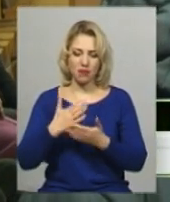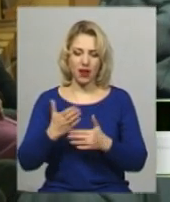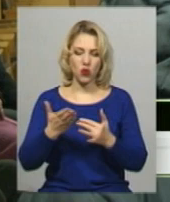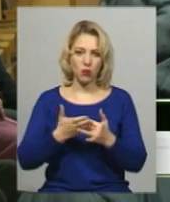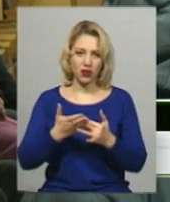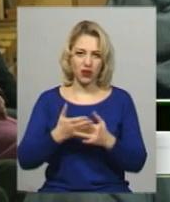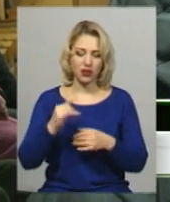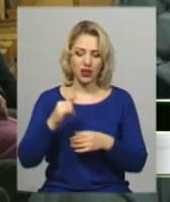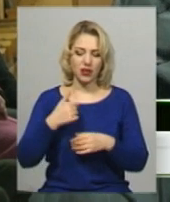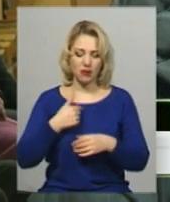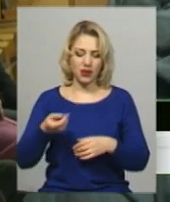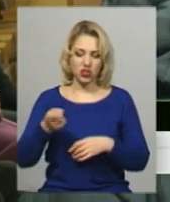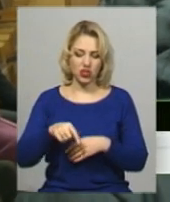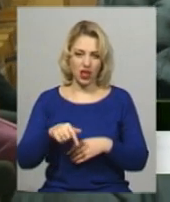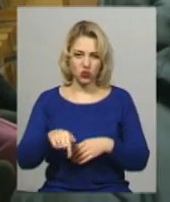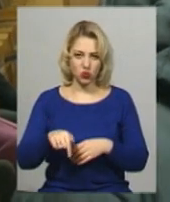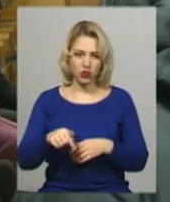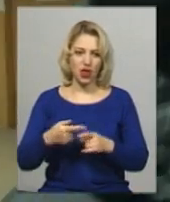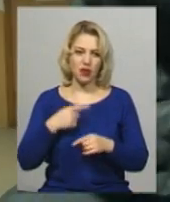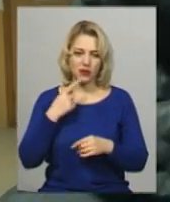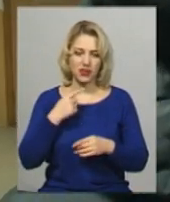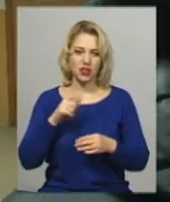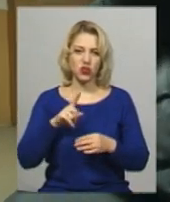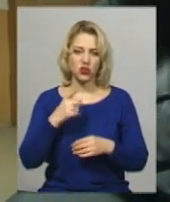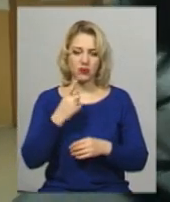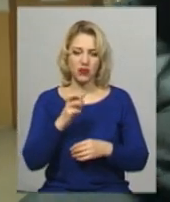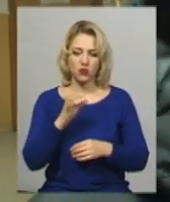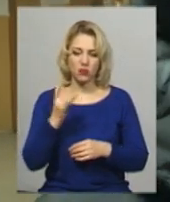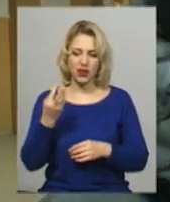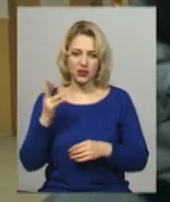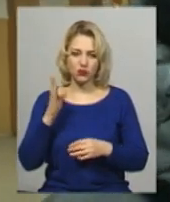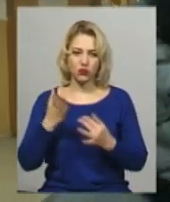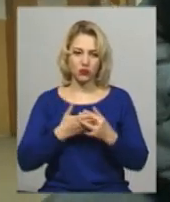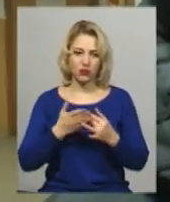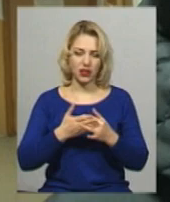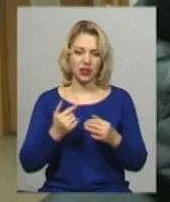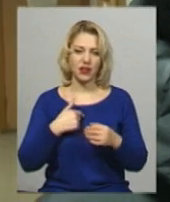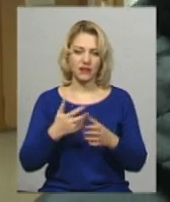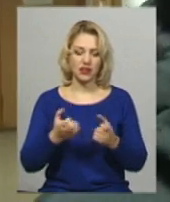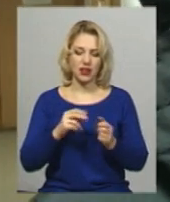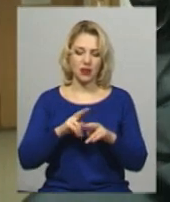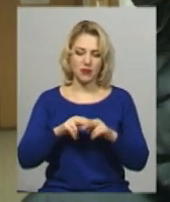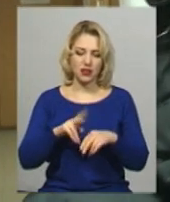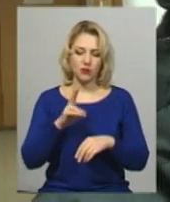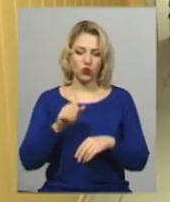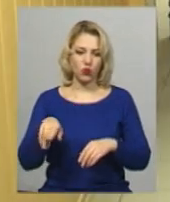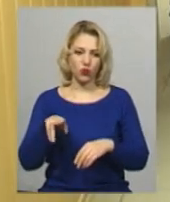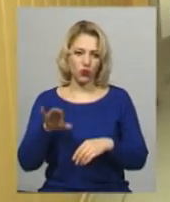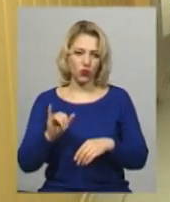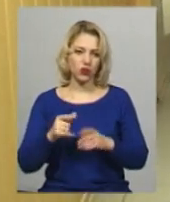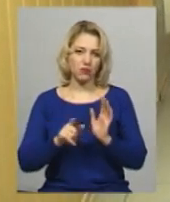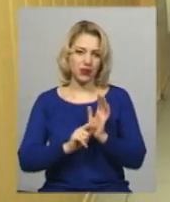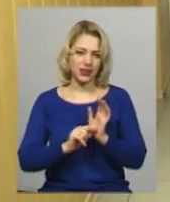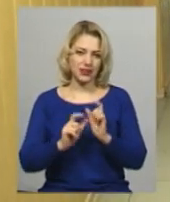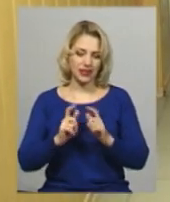мені сказали, що це пільги з 1 березня. Ну, от я все взяла, паспорт взяла, ідентифікаційний взяла і пенсійне взяла.